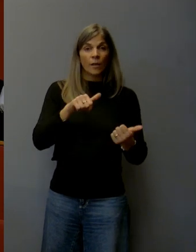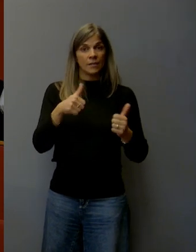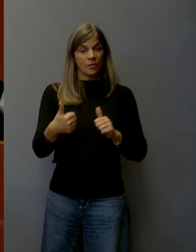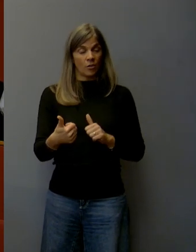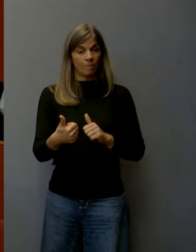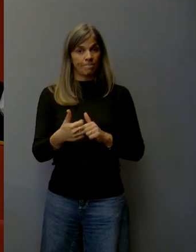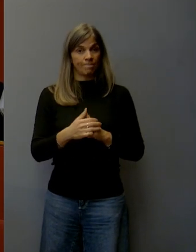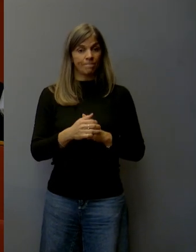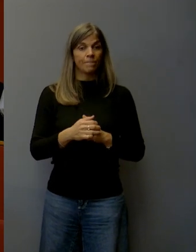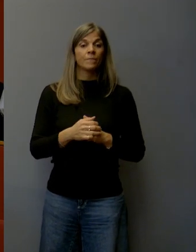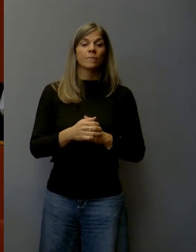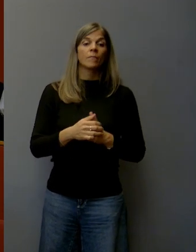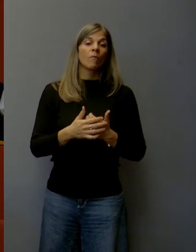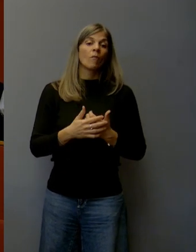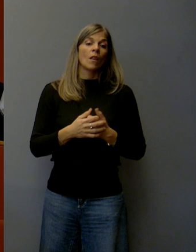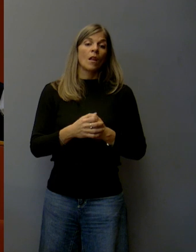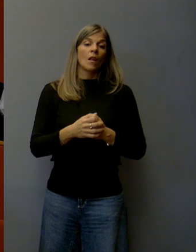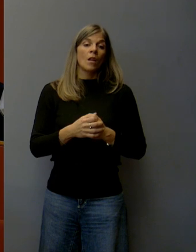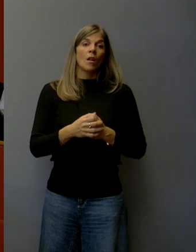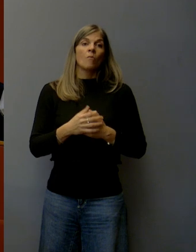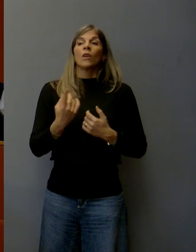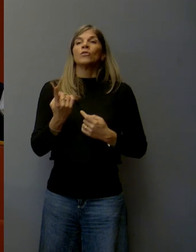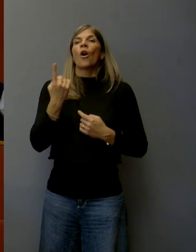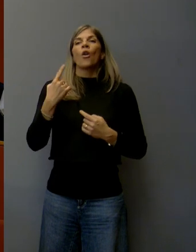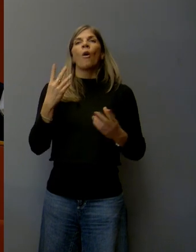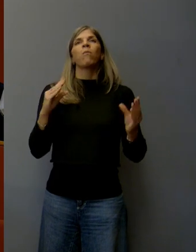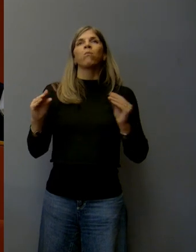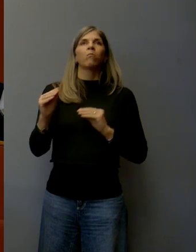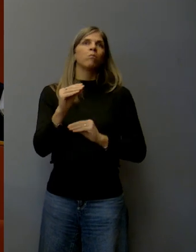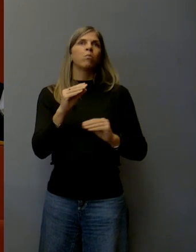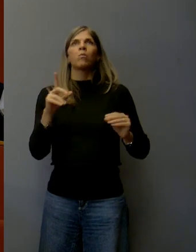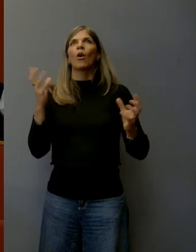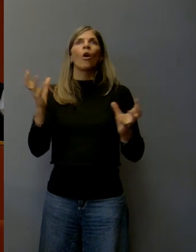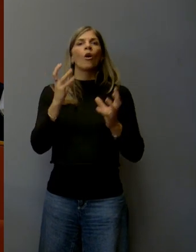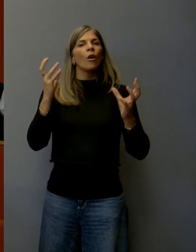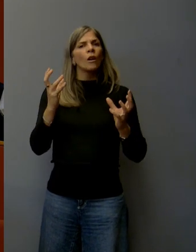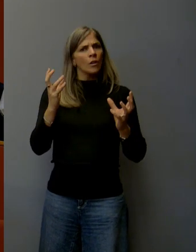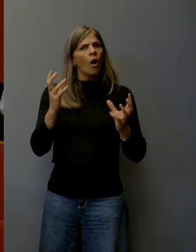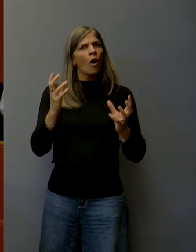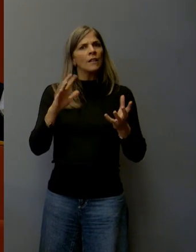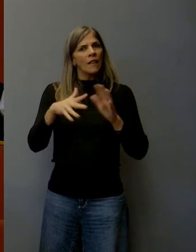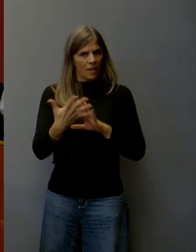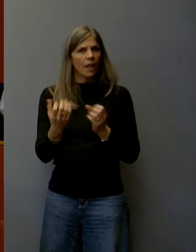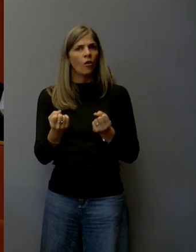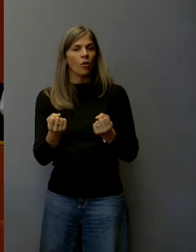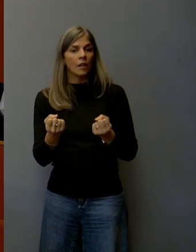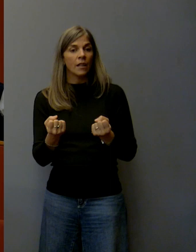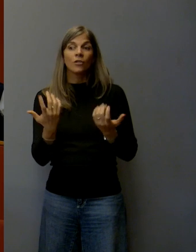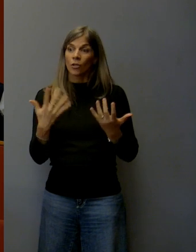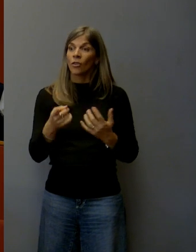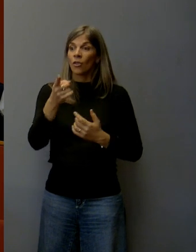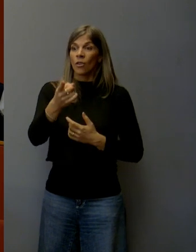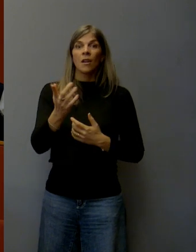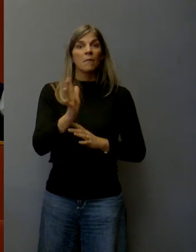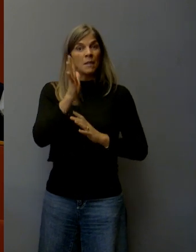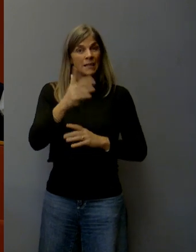dell'aula non sarebbe solamente un parlare ma sarebbe anche un fare cosa che tra l'altro mi sembra essere molto gradito al sindaco che